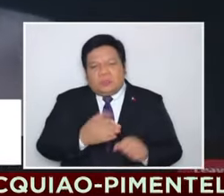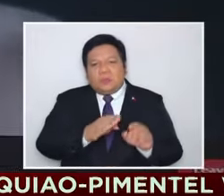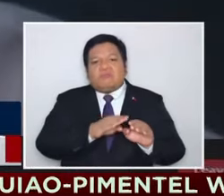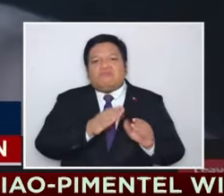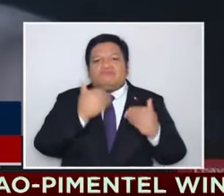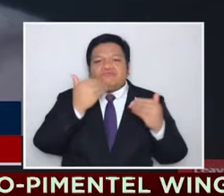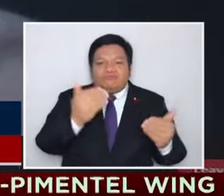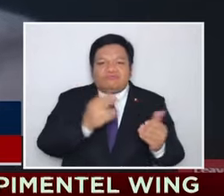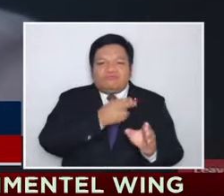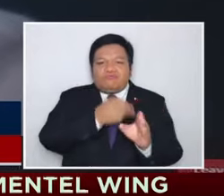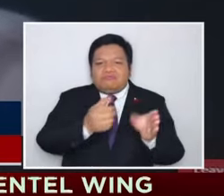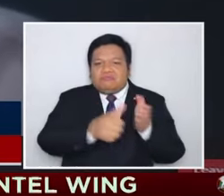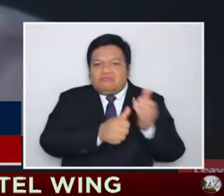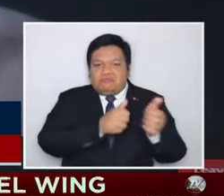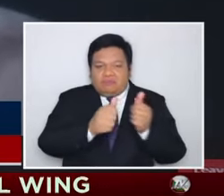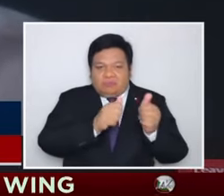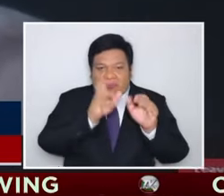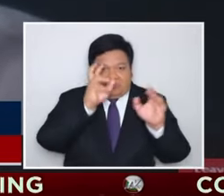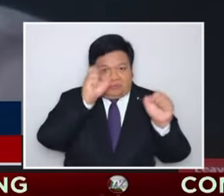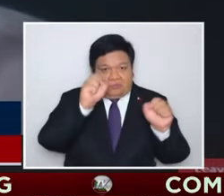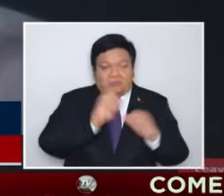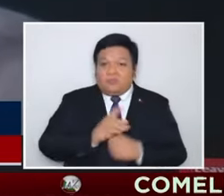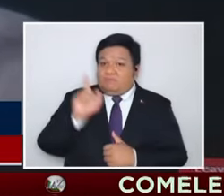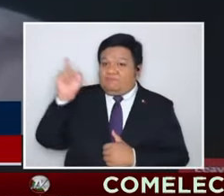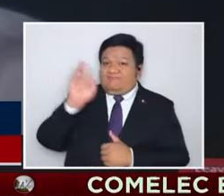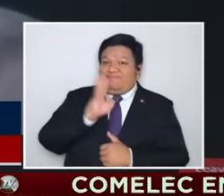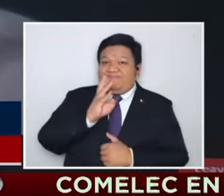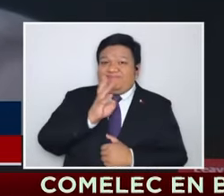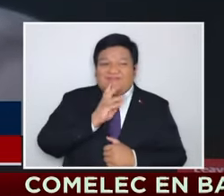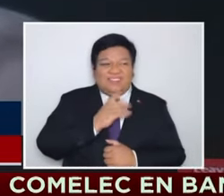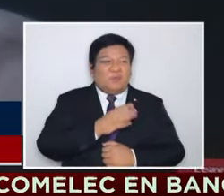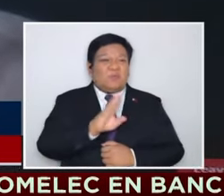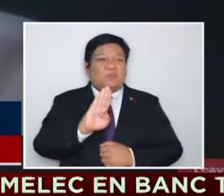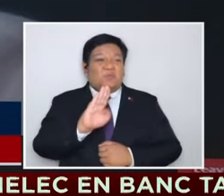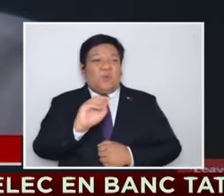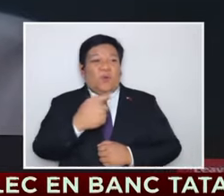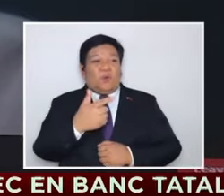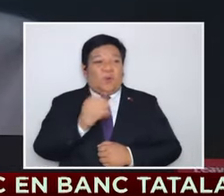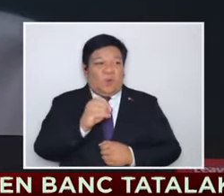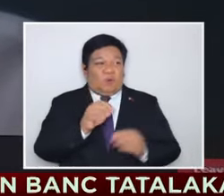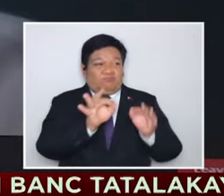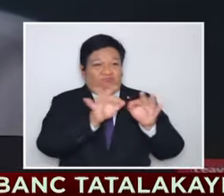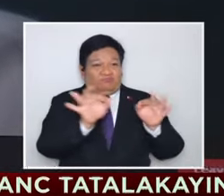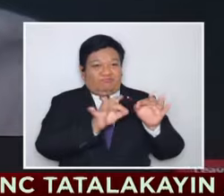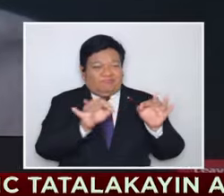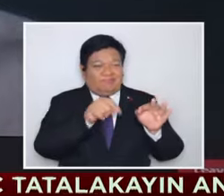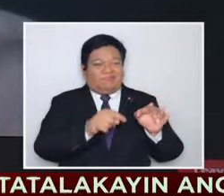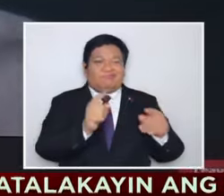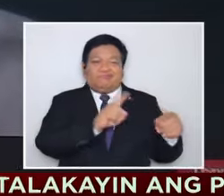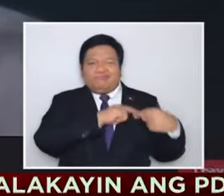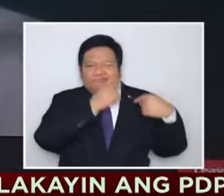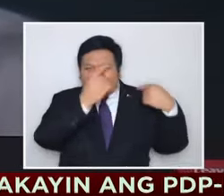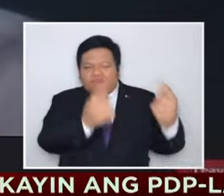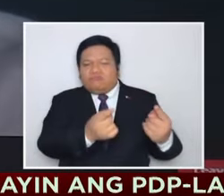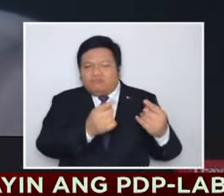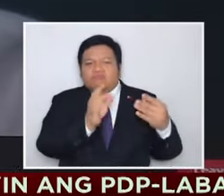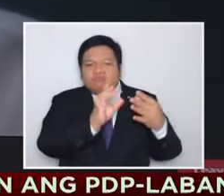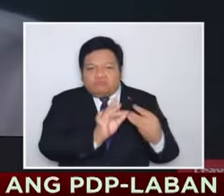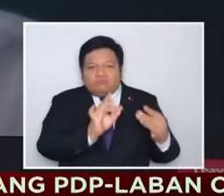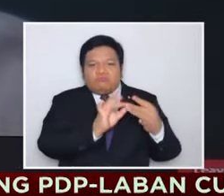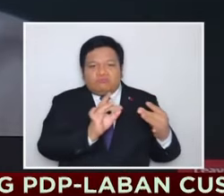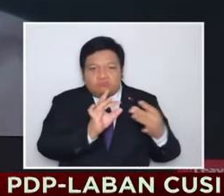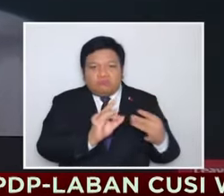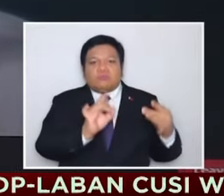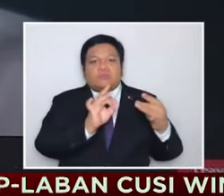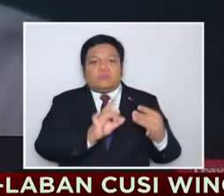statement of Senator Bongo, sabi niya nga, lagi sinasabi niya, he has been saying this from the very beginning, panghuli